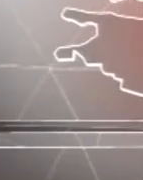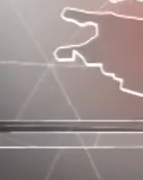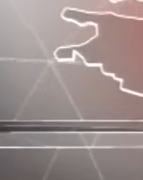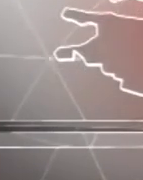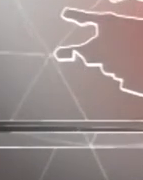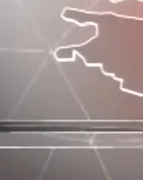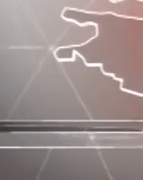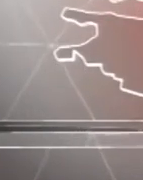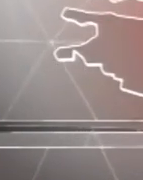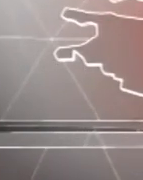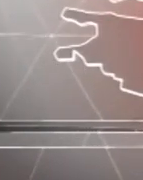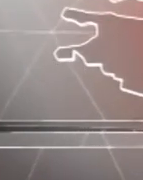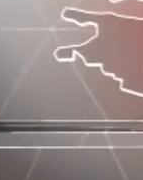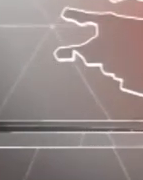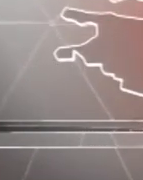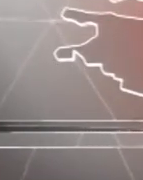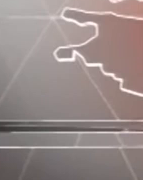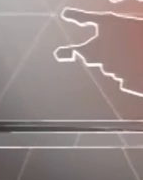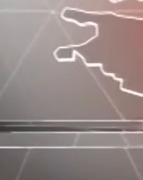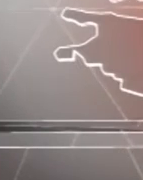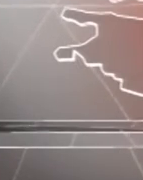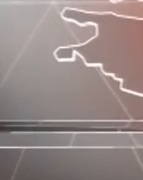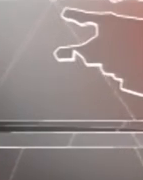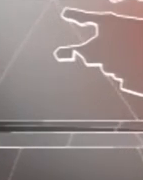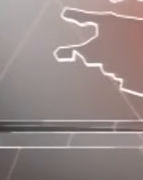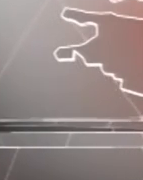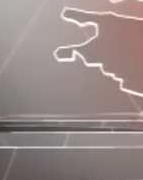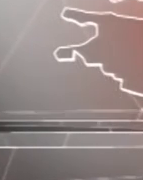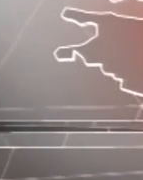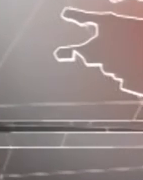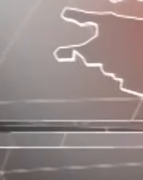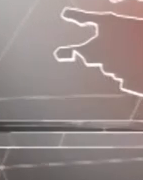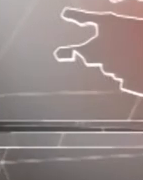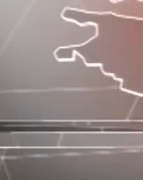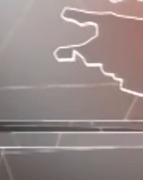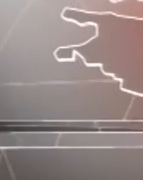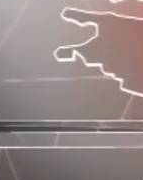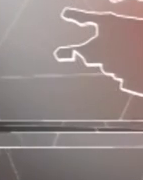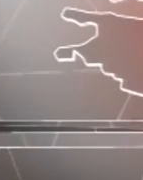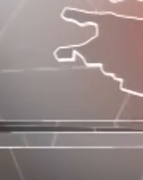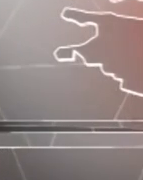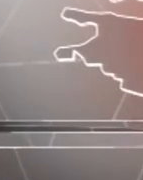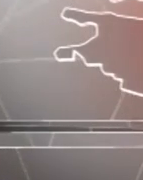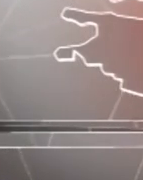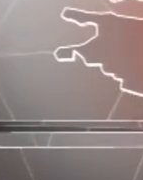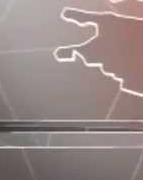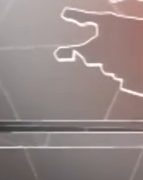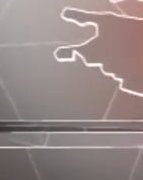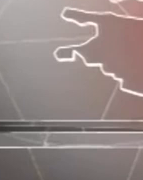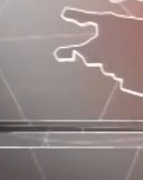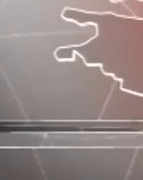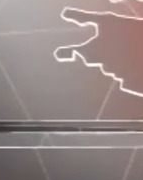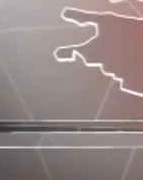Сьогодні вночі та завтра вдень по Херсону та області очікується хмарна погода без істотних опадів. Вітер південно-східний 7-12 метрів за